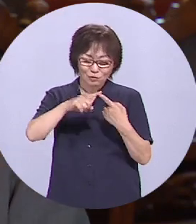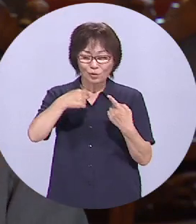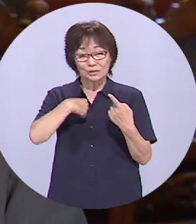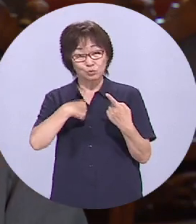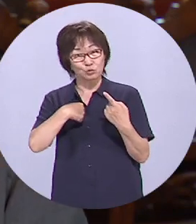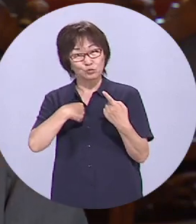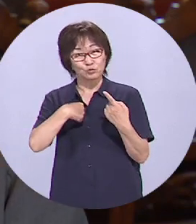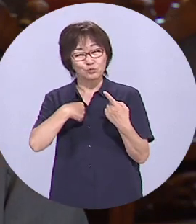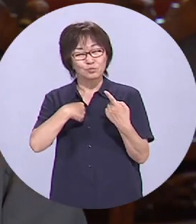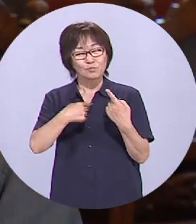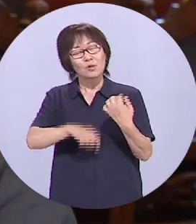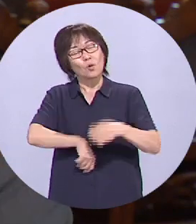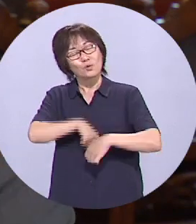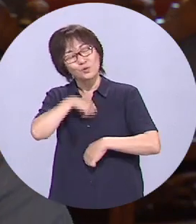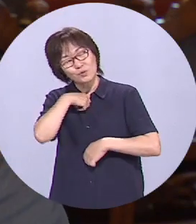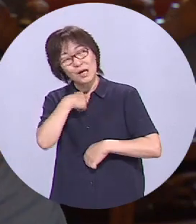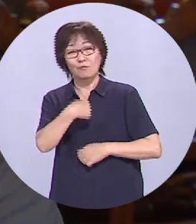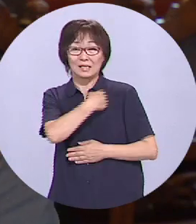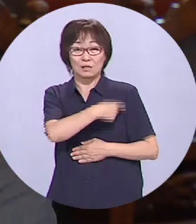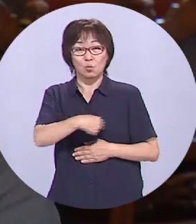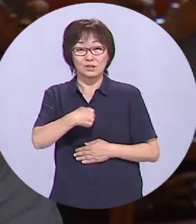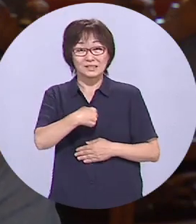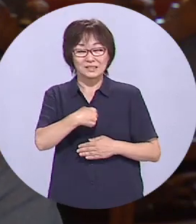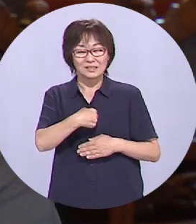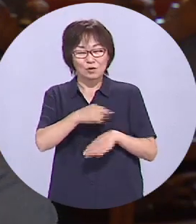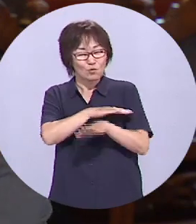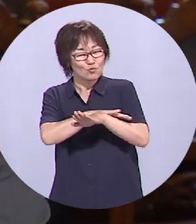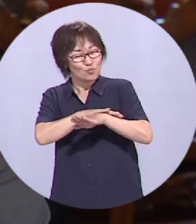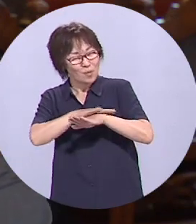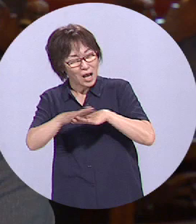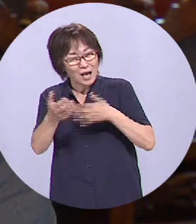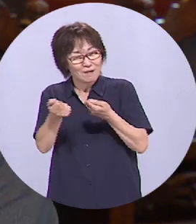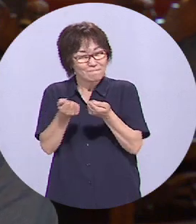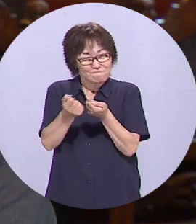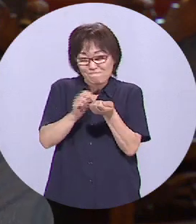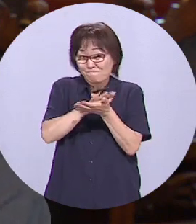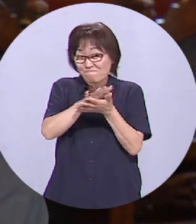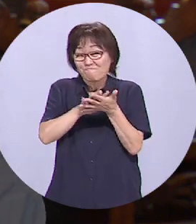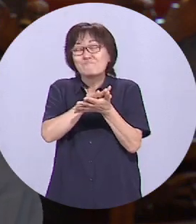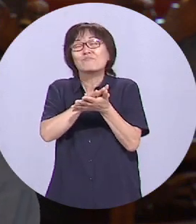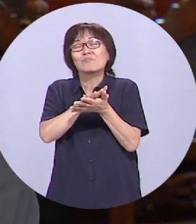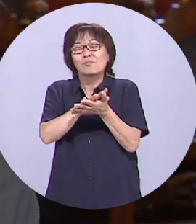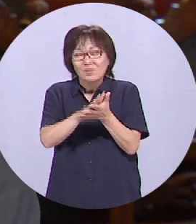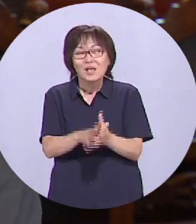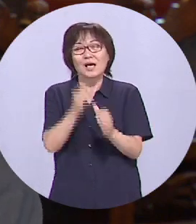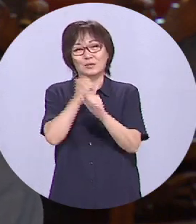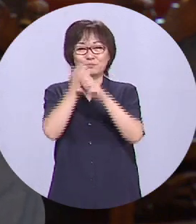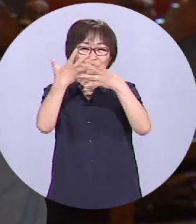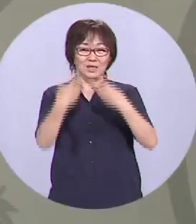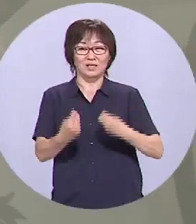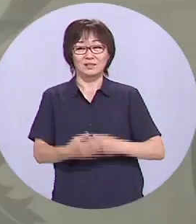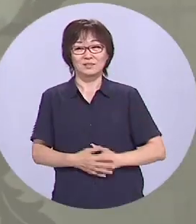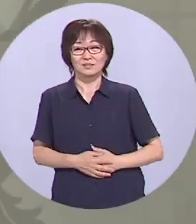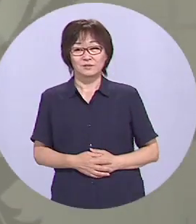が持ってる素直な気持ちをうまくこう混ぜて一つの形にしたっていう感じです